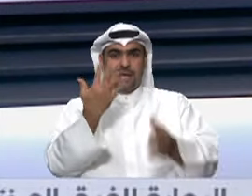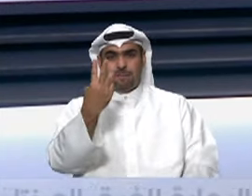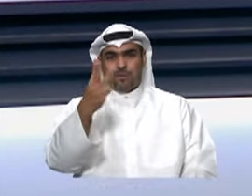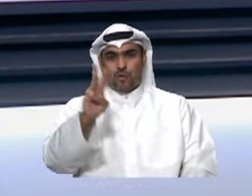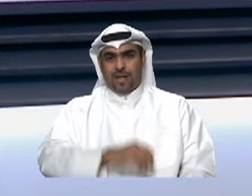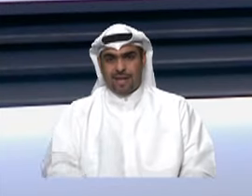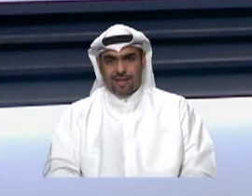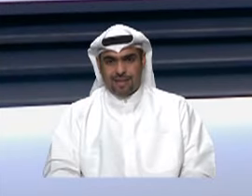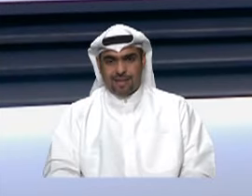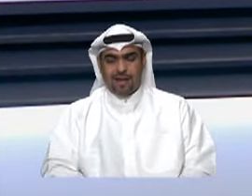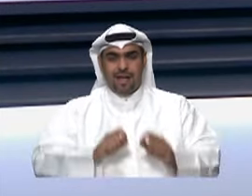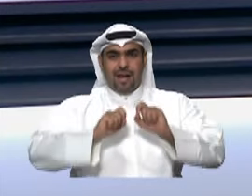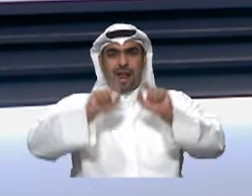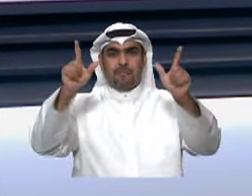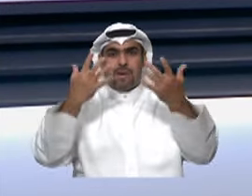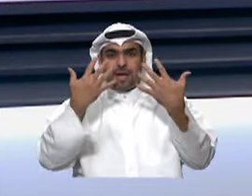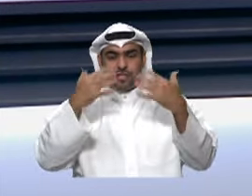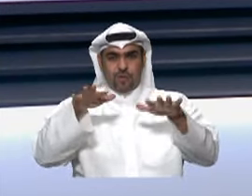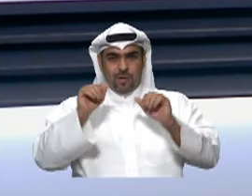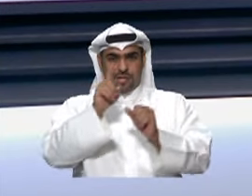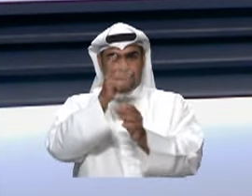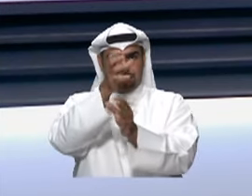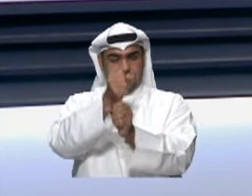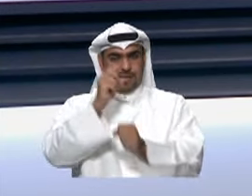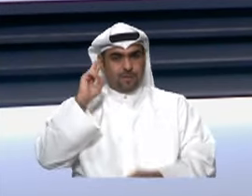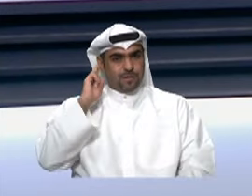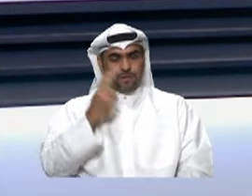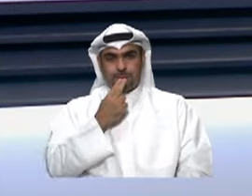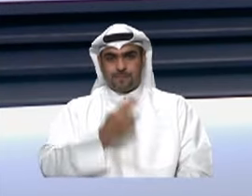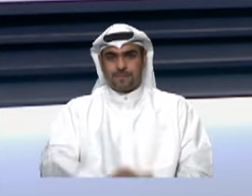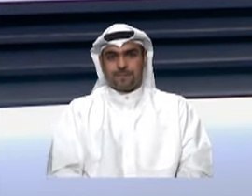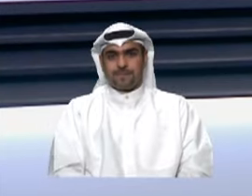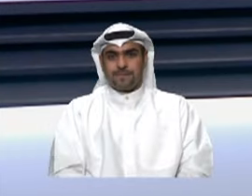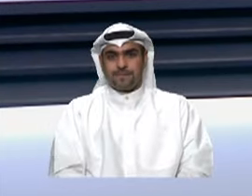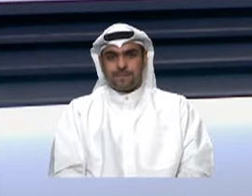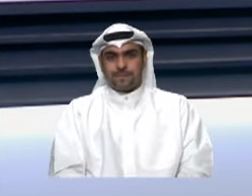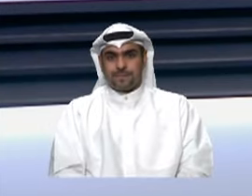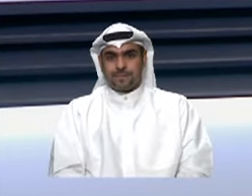مئوية. كانت هذه نشرتنا الجوية، شكرا للمتابعة والعودة للزملاء في الاستديو.